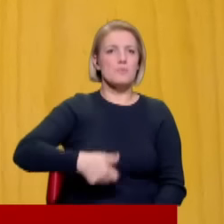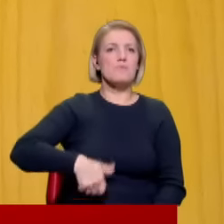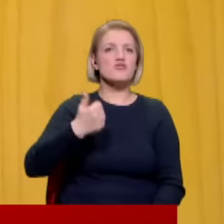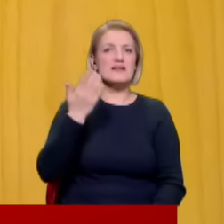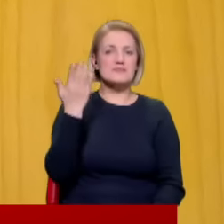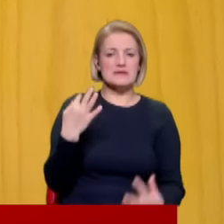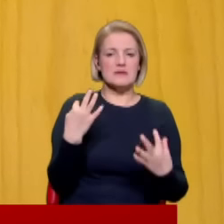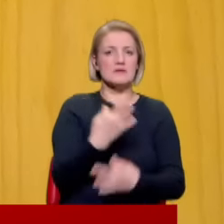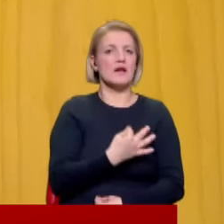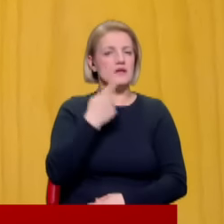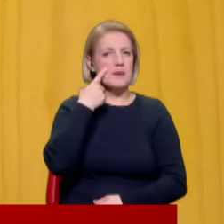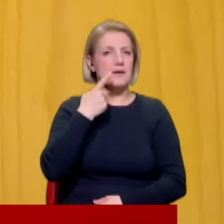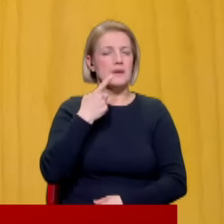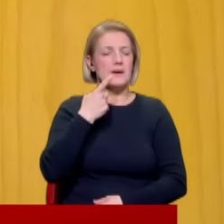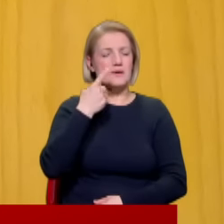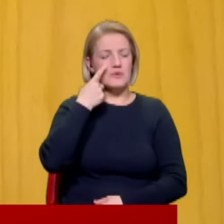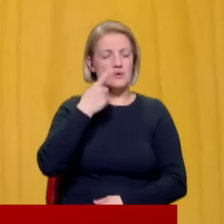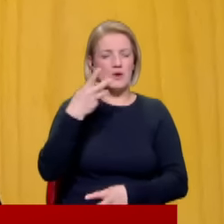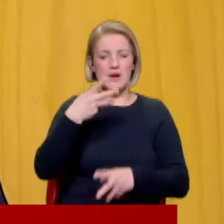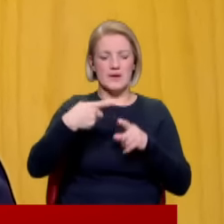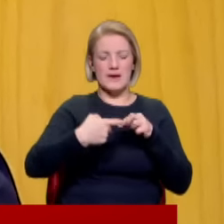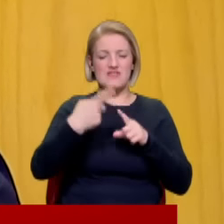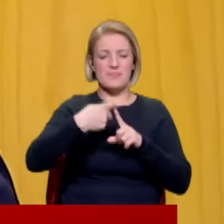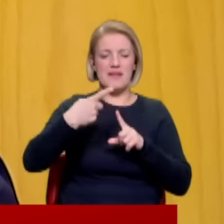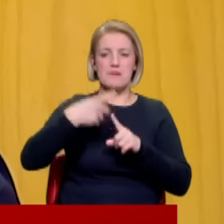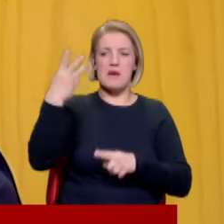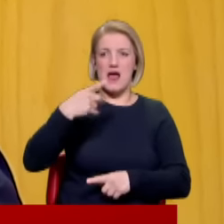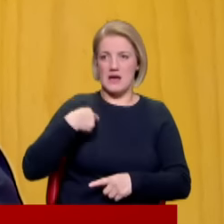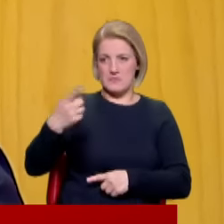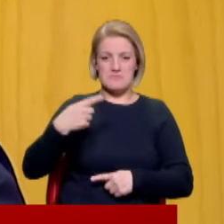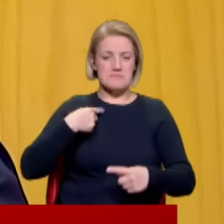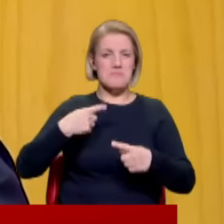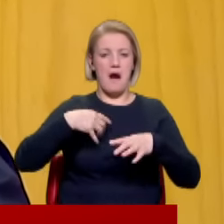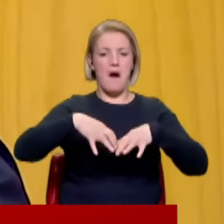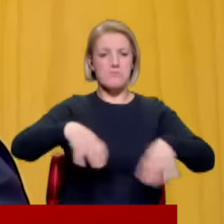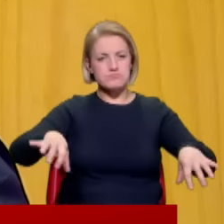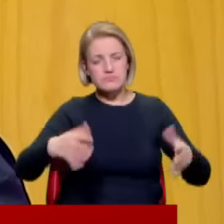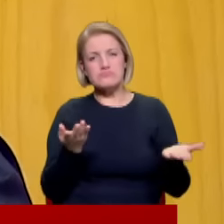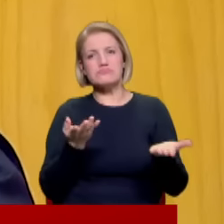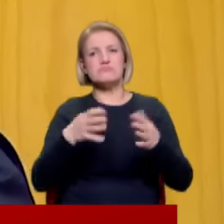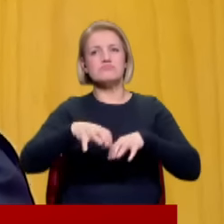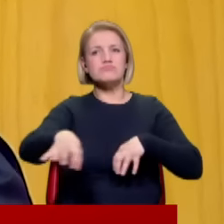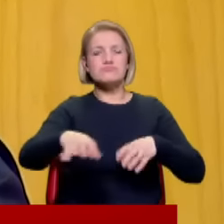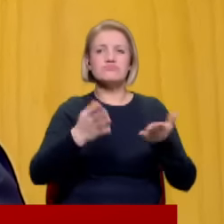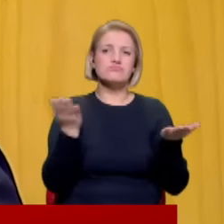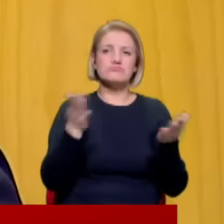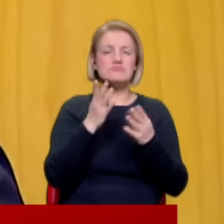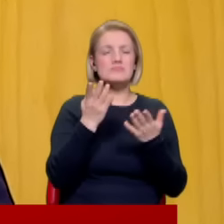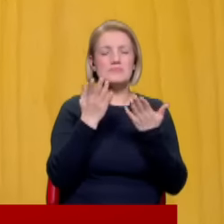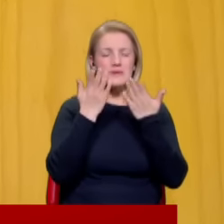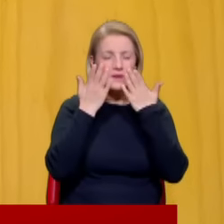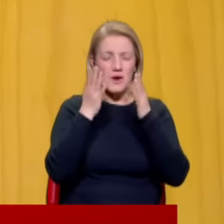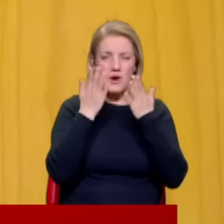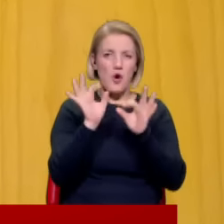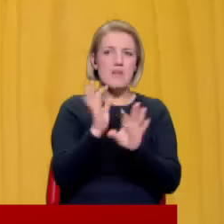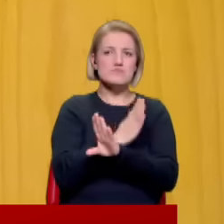Cumhurbaşkanımız Sayın Recep Tayyip Erdoğan ile şahsım arasında hiçbir ayrılığın ve ayrışmanın söz konusu